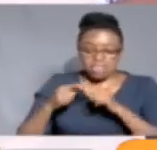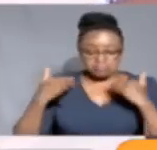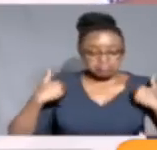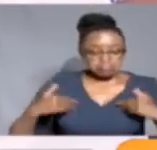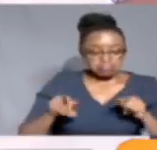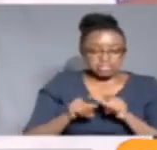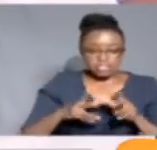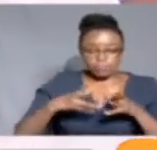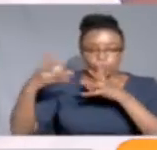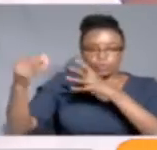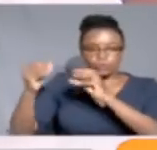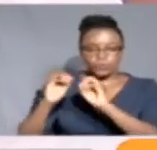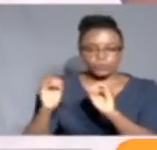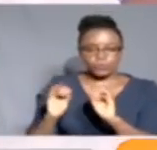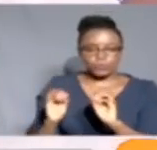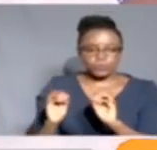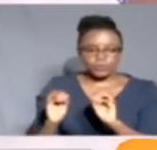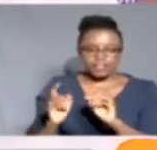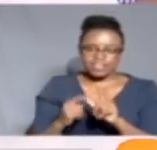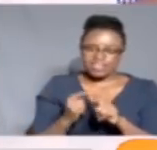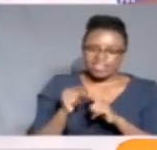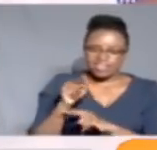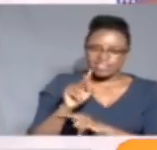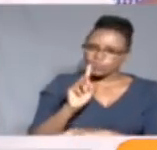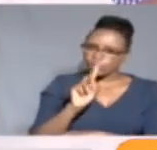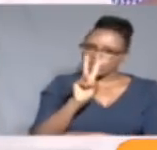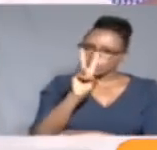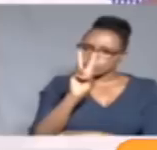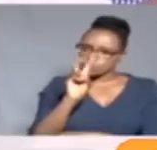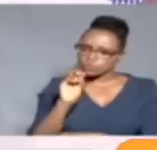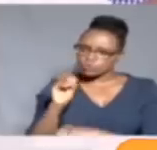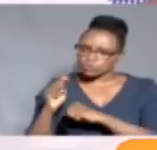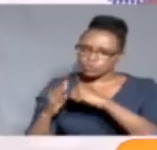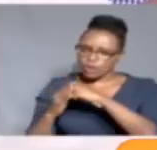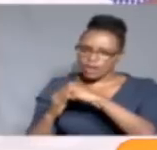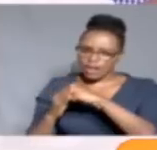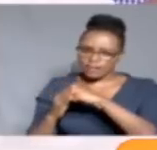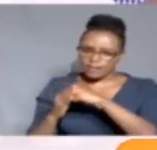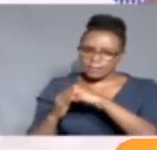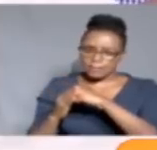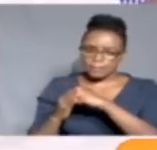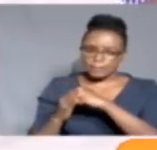sitaenda. Ilikuwa 2009.